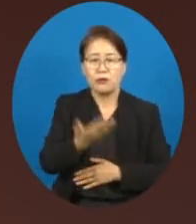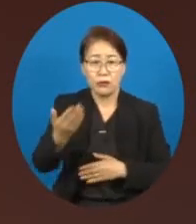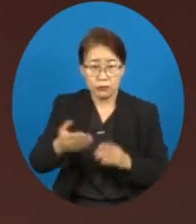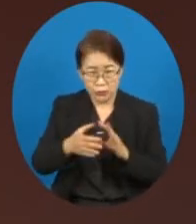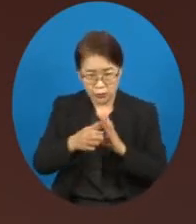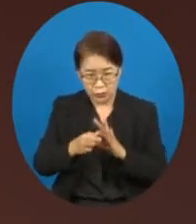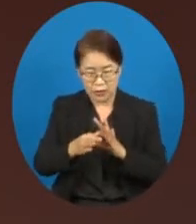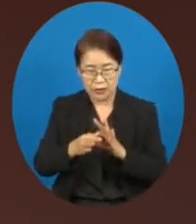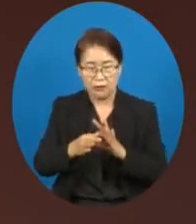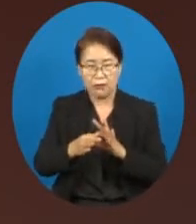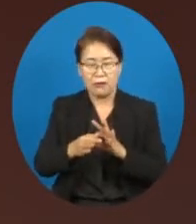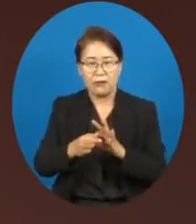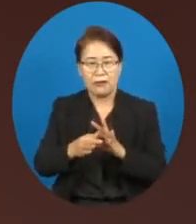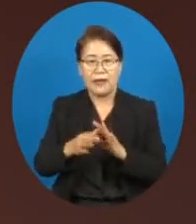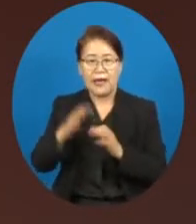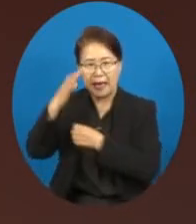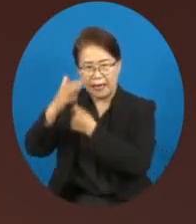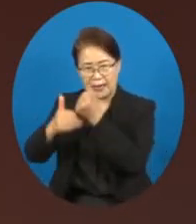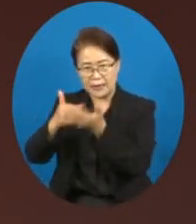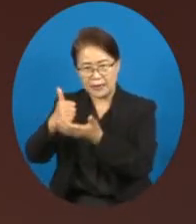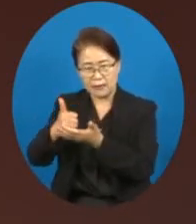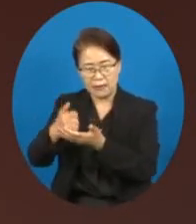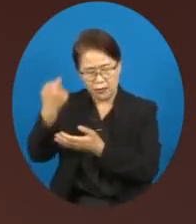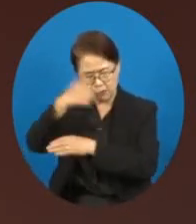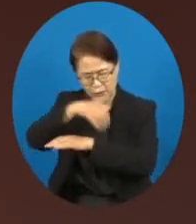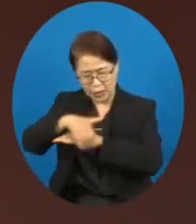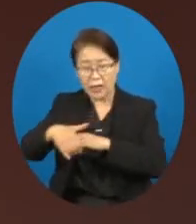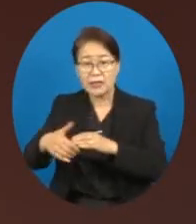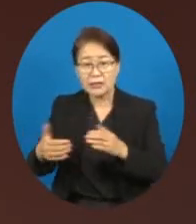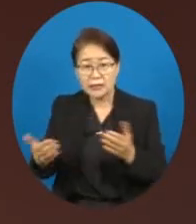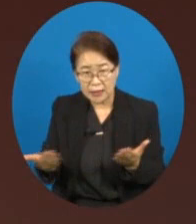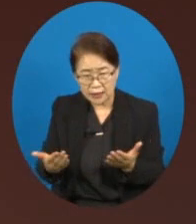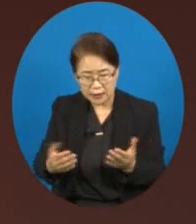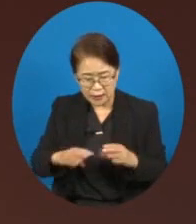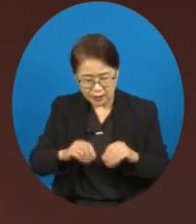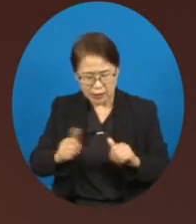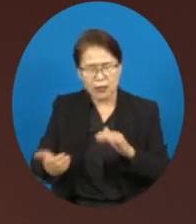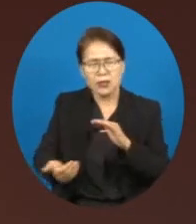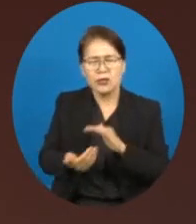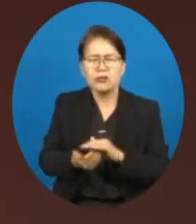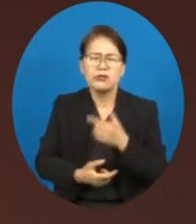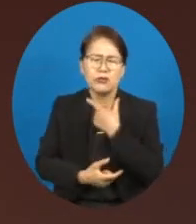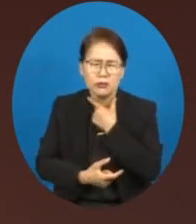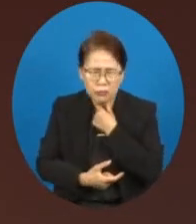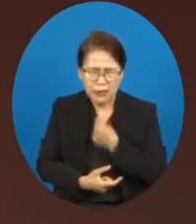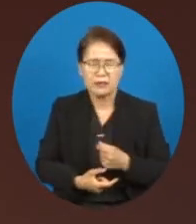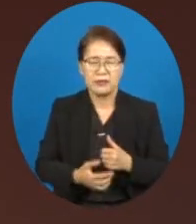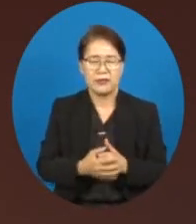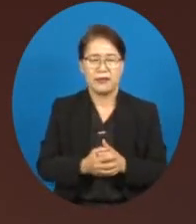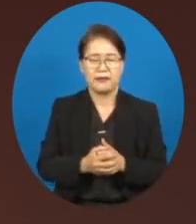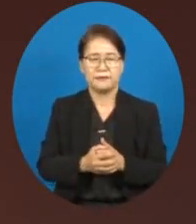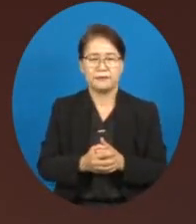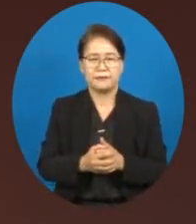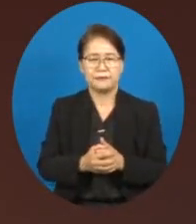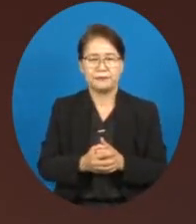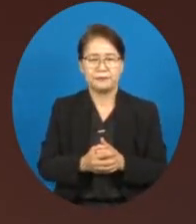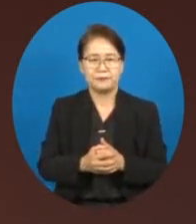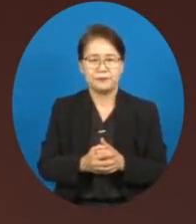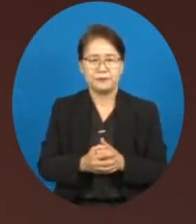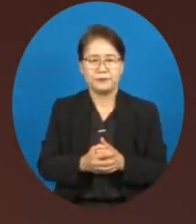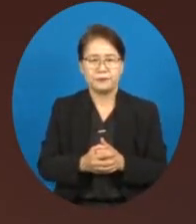통해서 하나님 당신이 원하시는 일을 이 땅 가운데 이루기를 원하십니다.